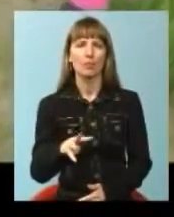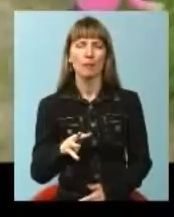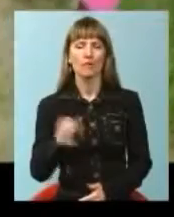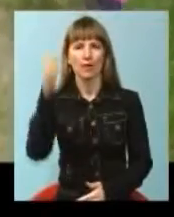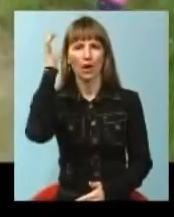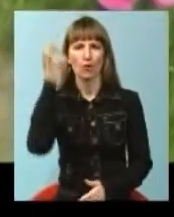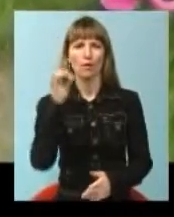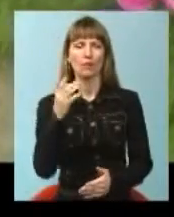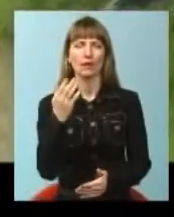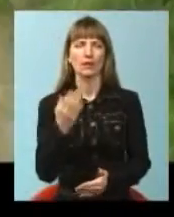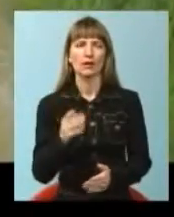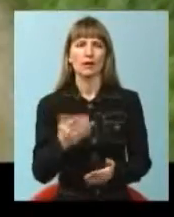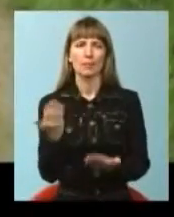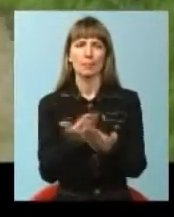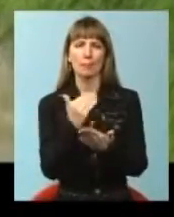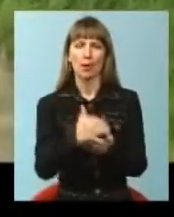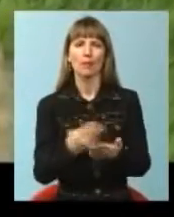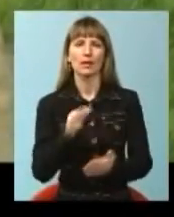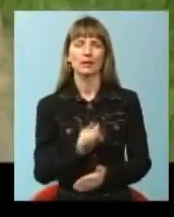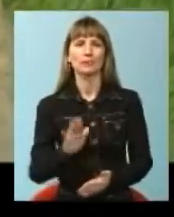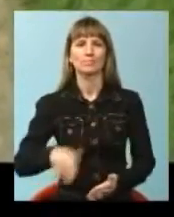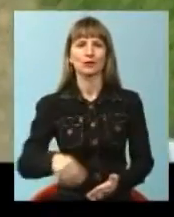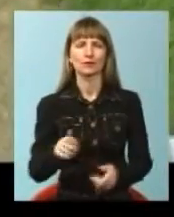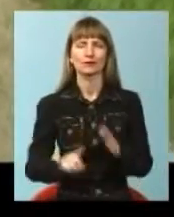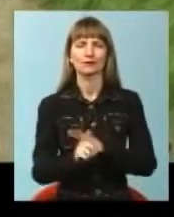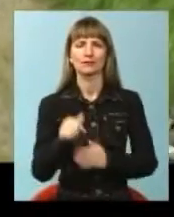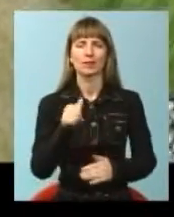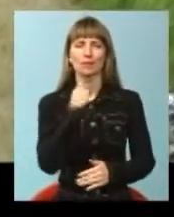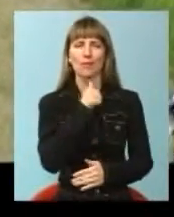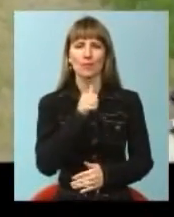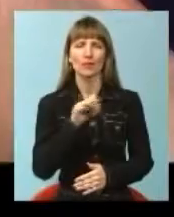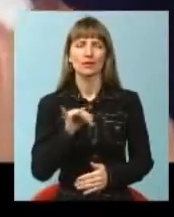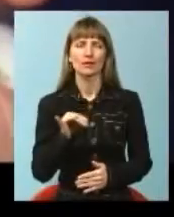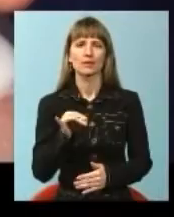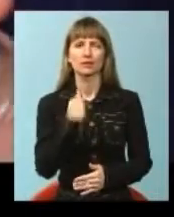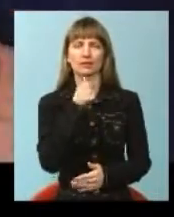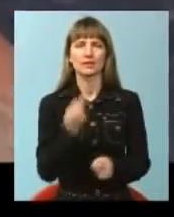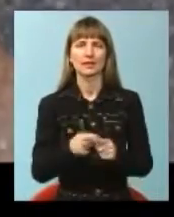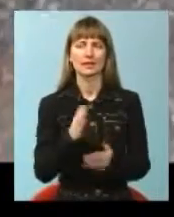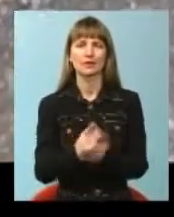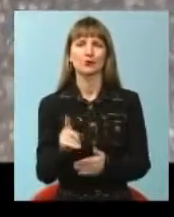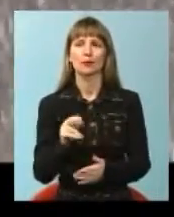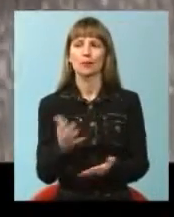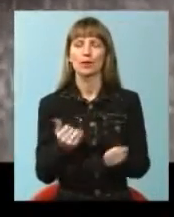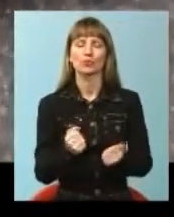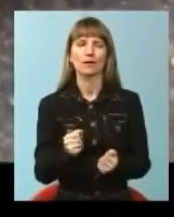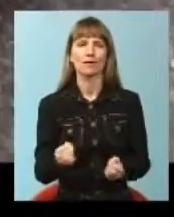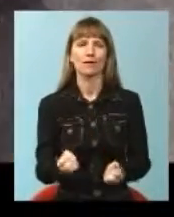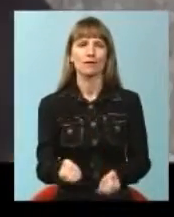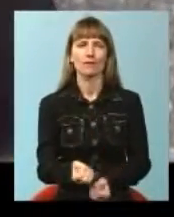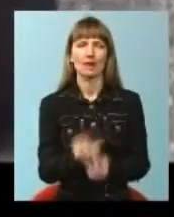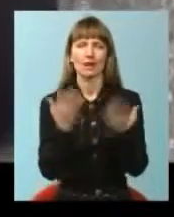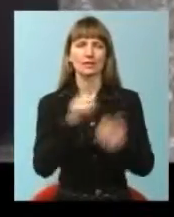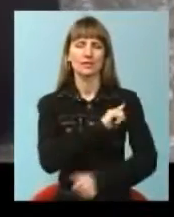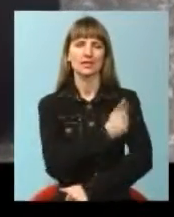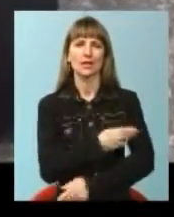для дітей. Згодом такий досвід почали масово повторювати та експериментувати з цим явищем. Щоб отримати фонтан більшої потужності,